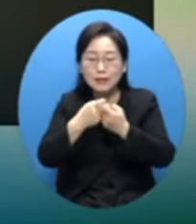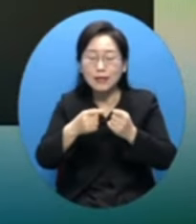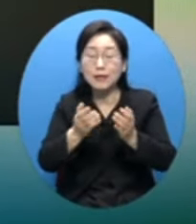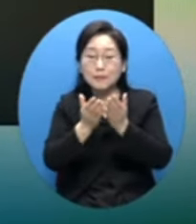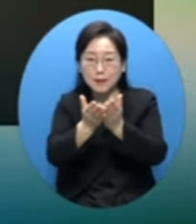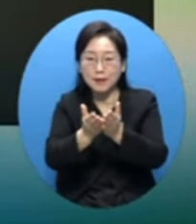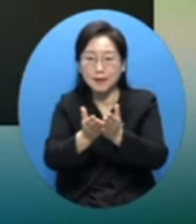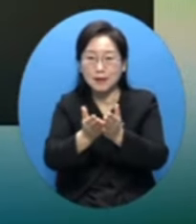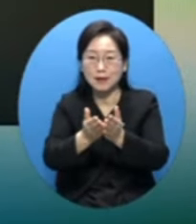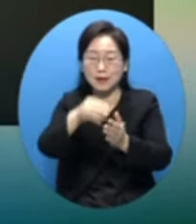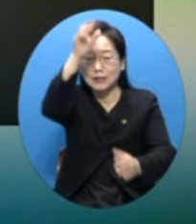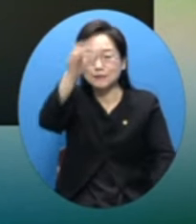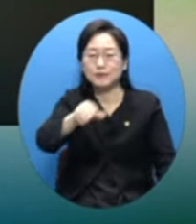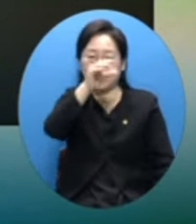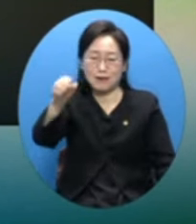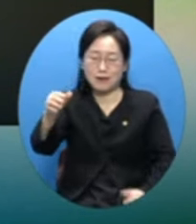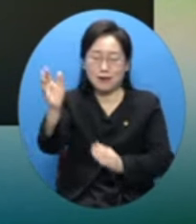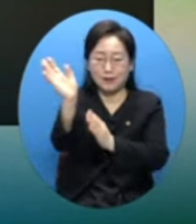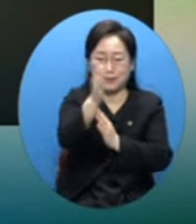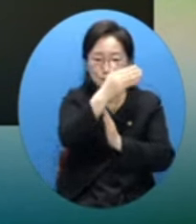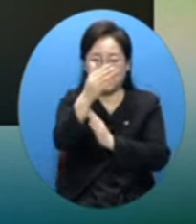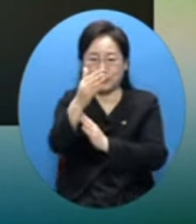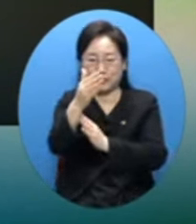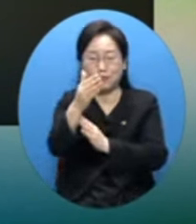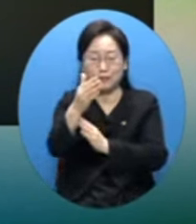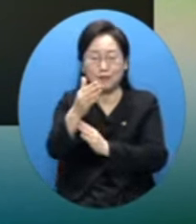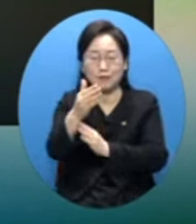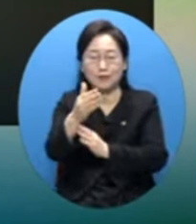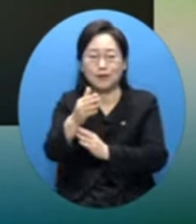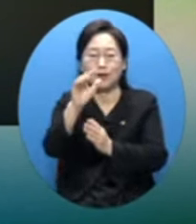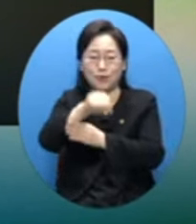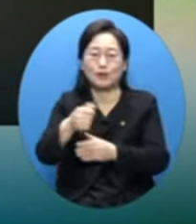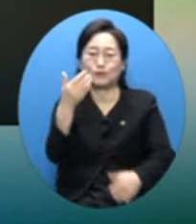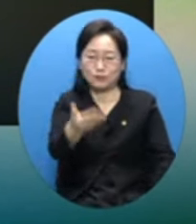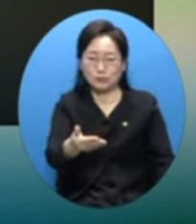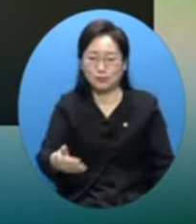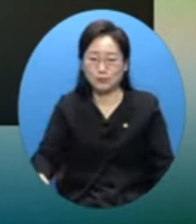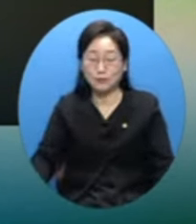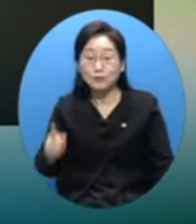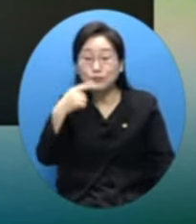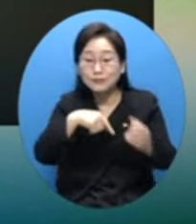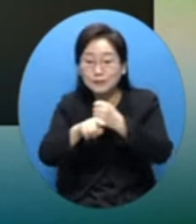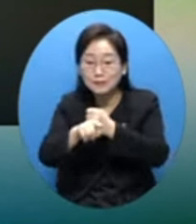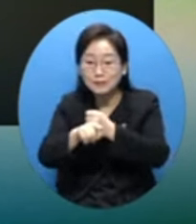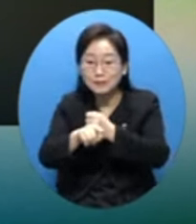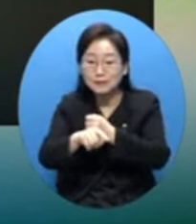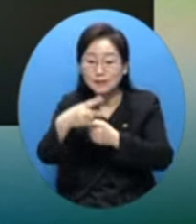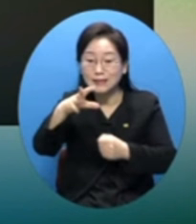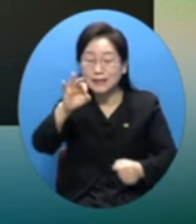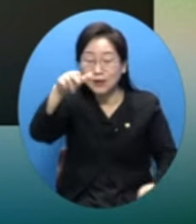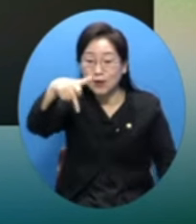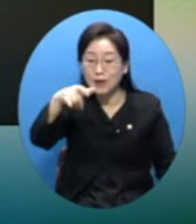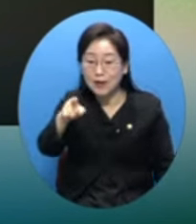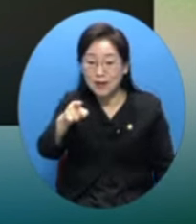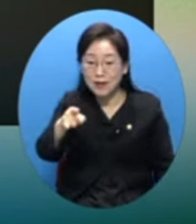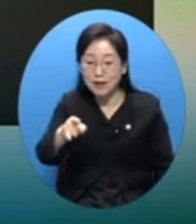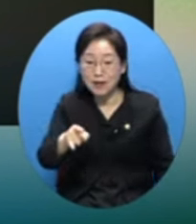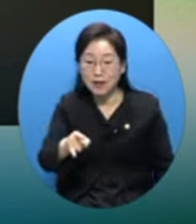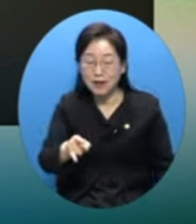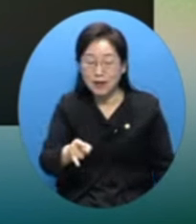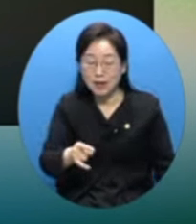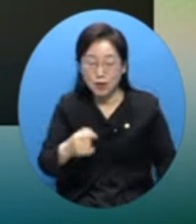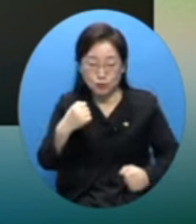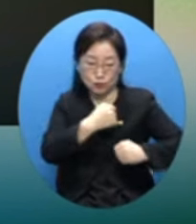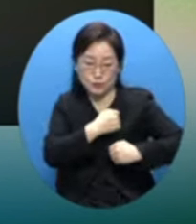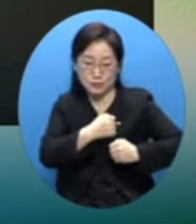십자가가 그려진 해운기를 개항할 수 있도록 해주었습니다. 이것은 덩케르크 철수작전에 참여한 작은 배들이